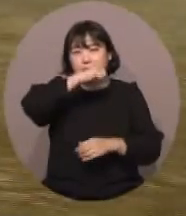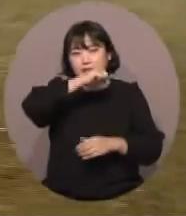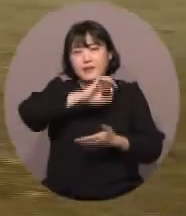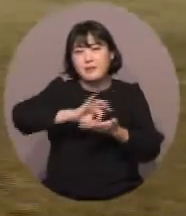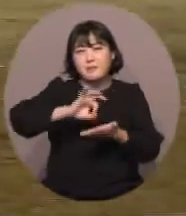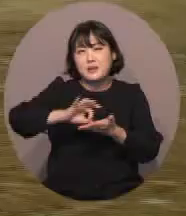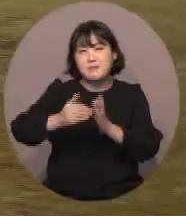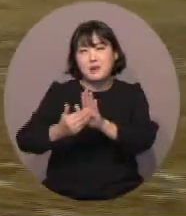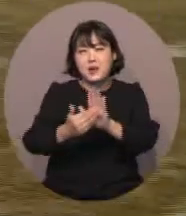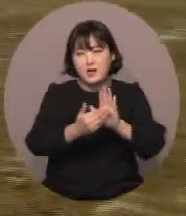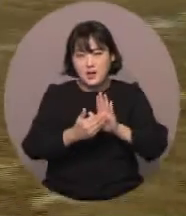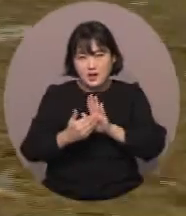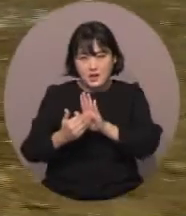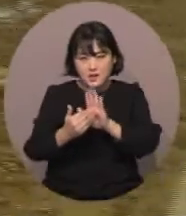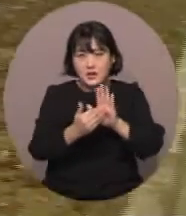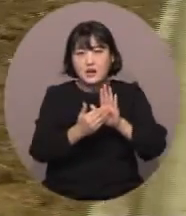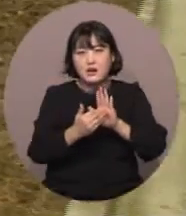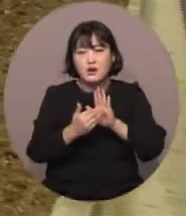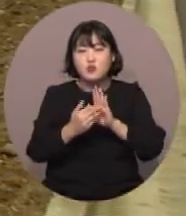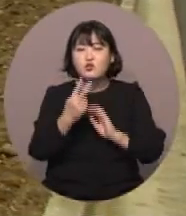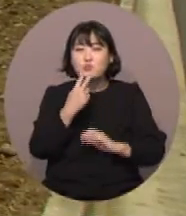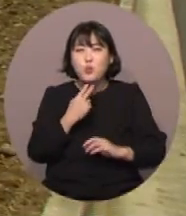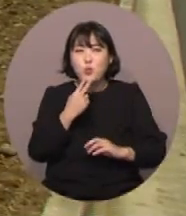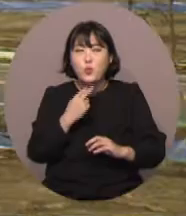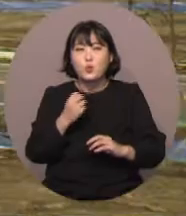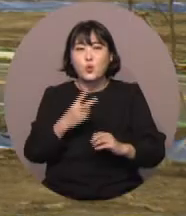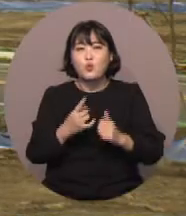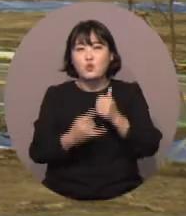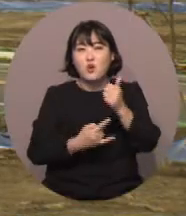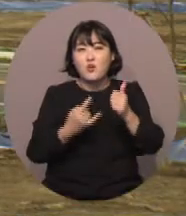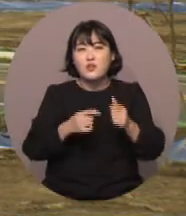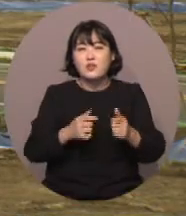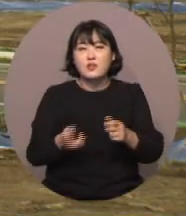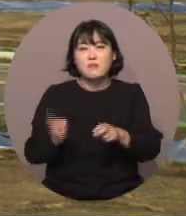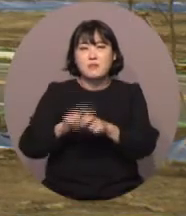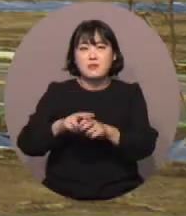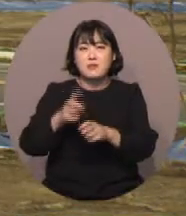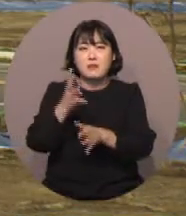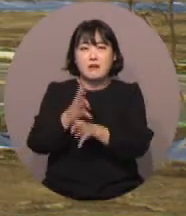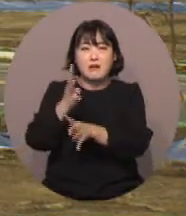사전 상담 제도와 위원 중복 연임제한 제도 등도 마련할 계획입니다